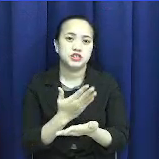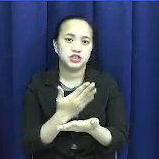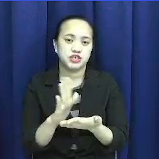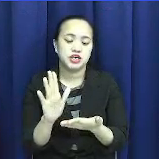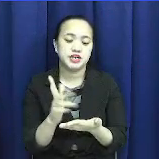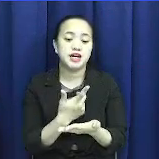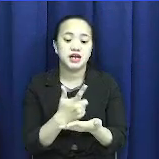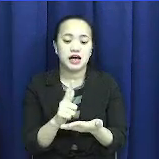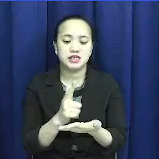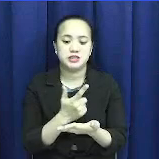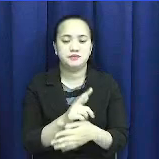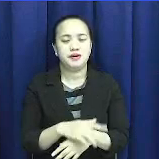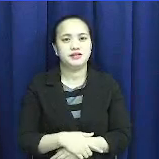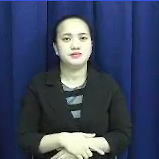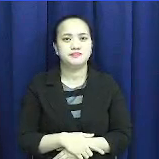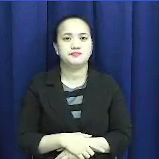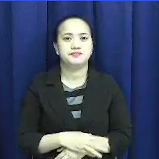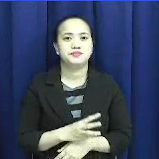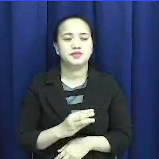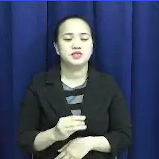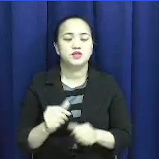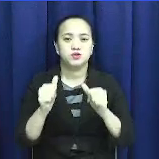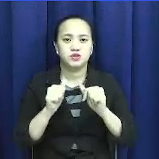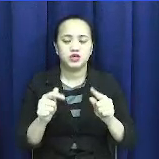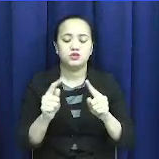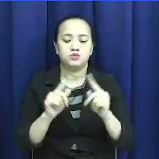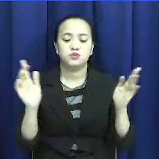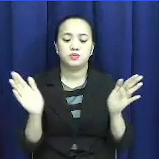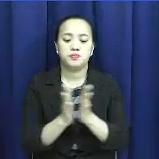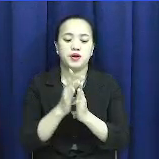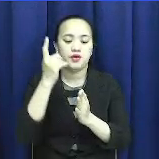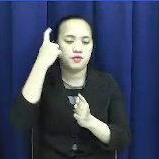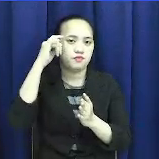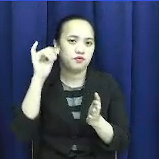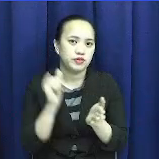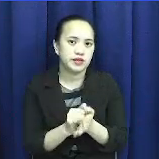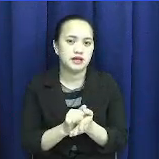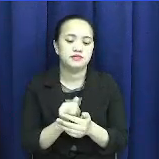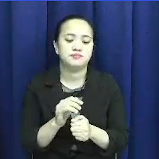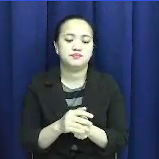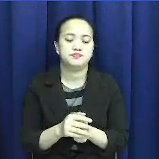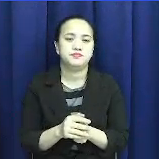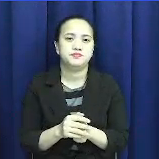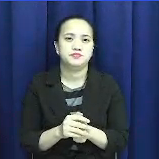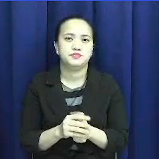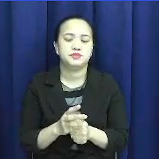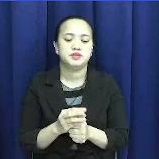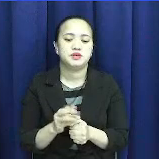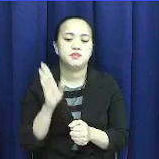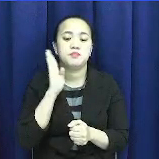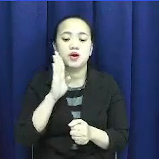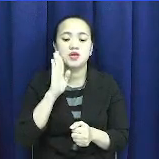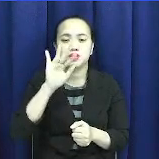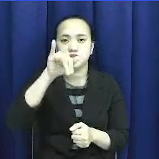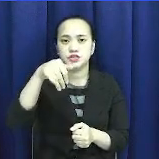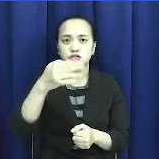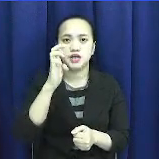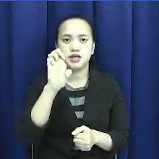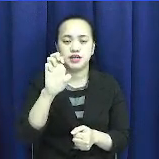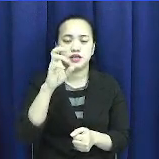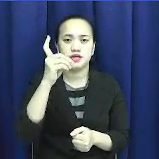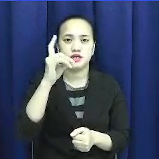yun. At ipanalangin po natin si Sir Jeder Landicio na siya po yung pinagkatiwalaan po doon. Okay?